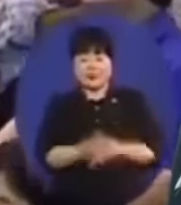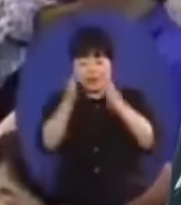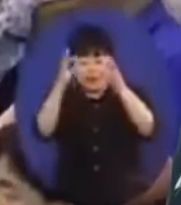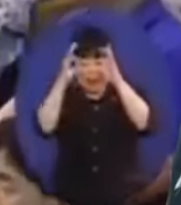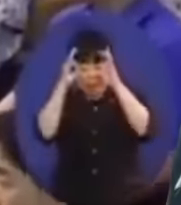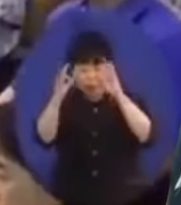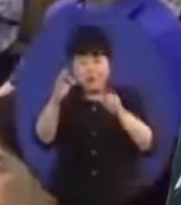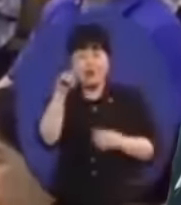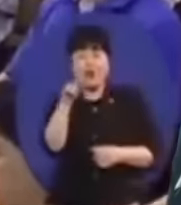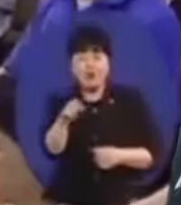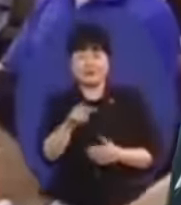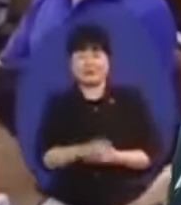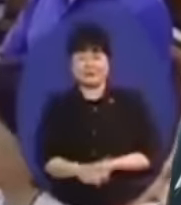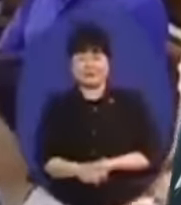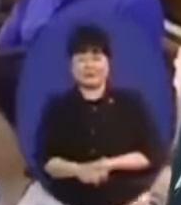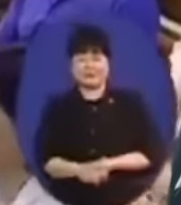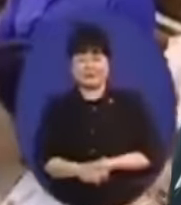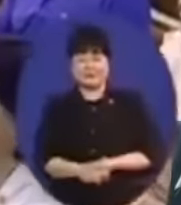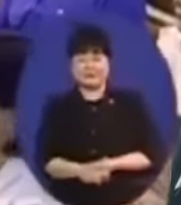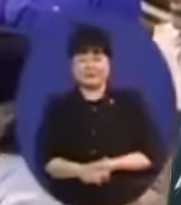바라보는 것이다.